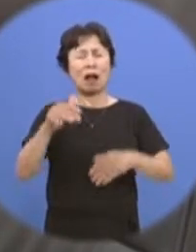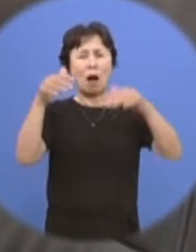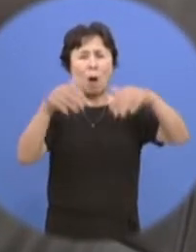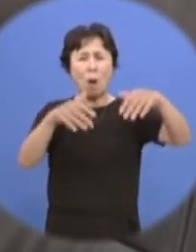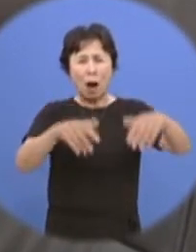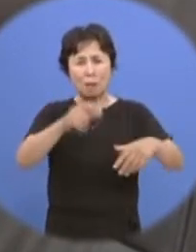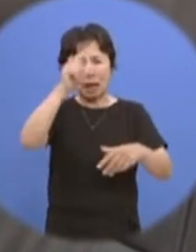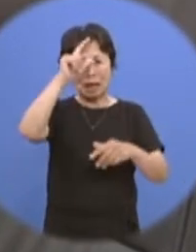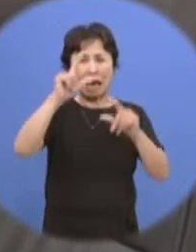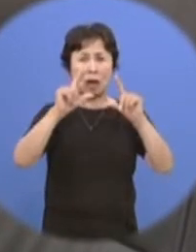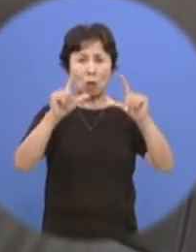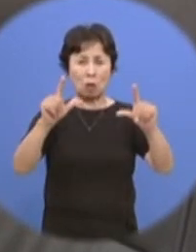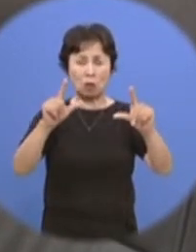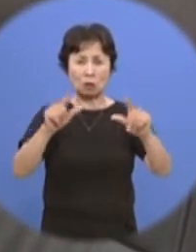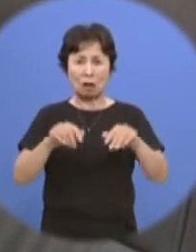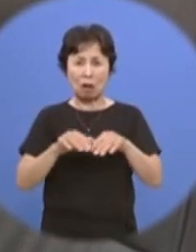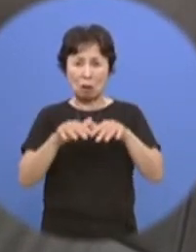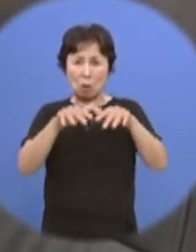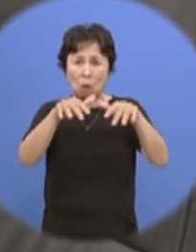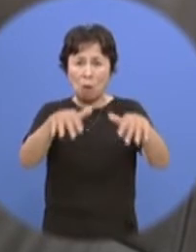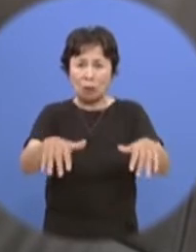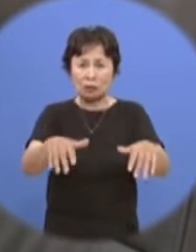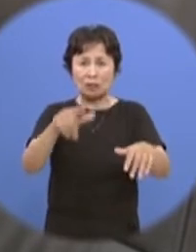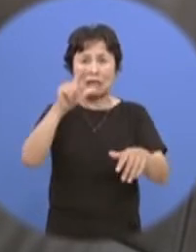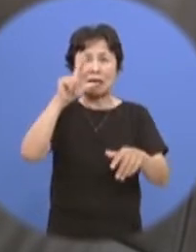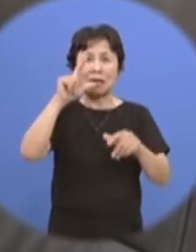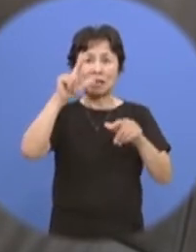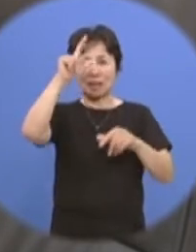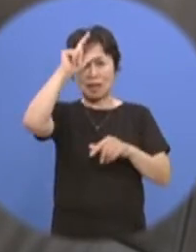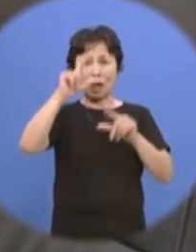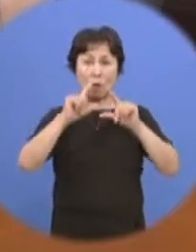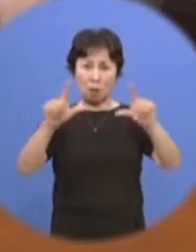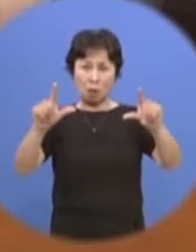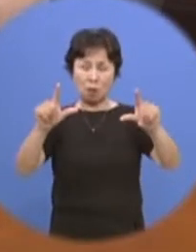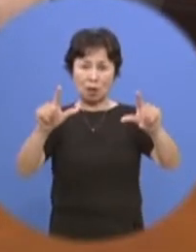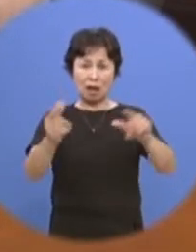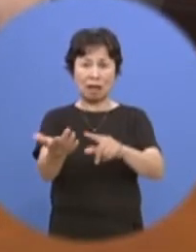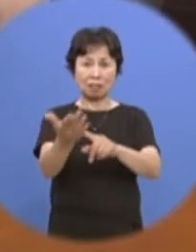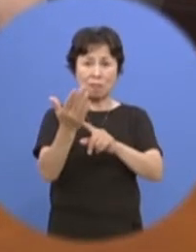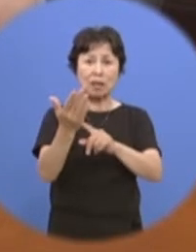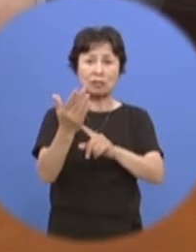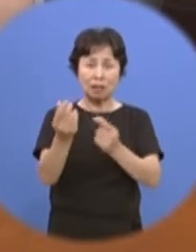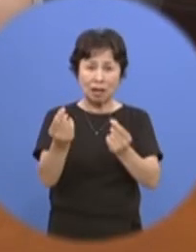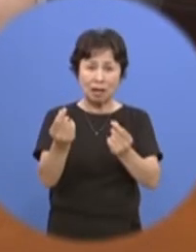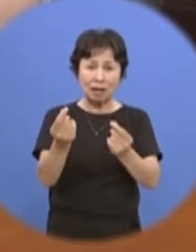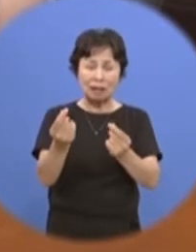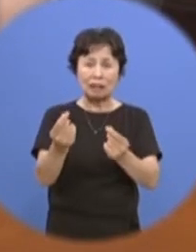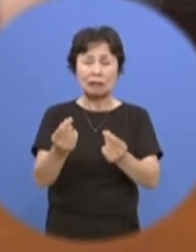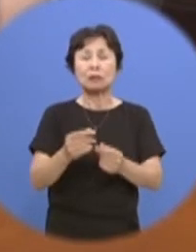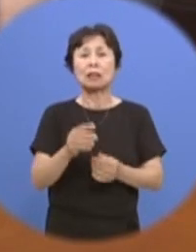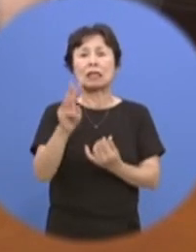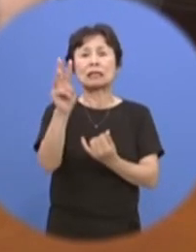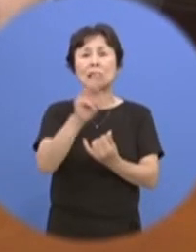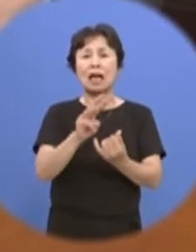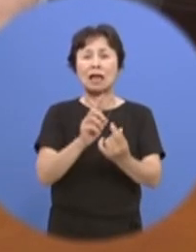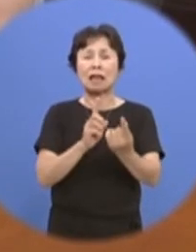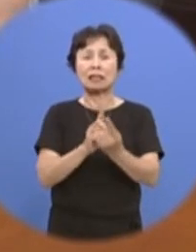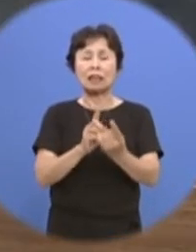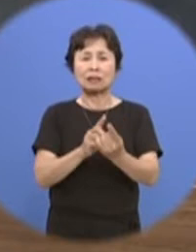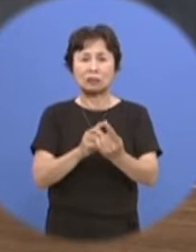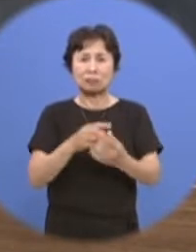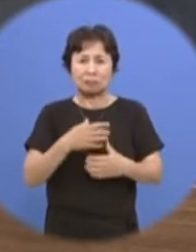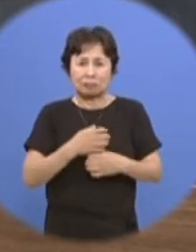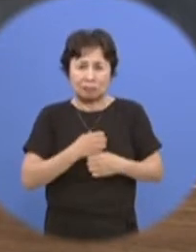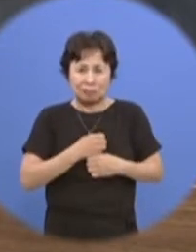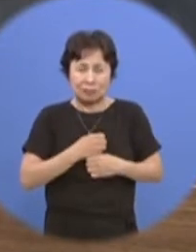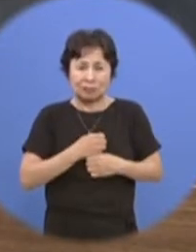報とかまた洪水警報が出ますが、 はい、 こう出ますと本当に災害に対する警戒を強めないといけませんよね。 そうなんですね。